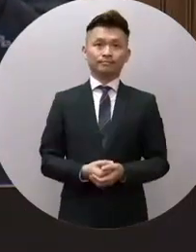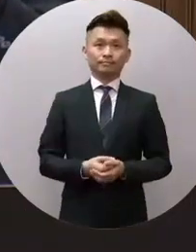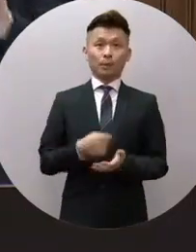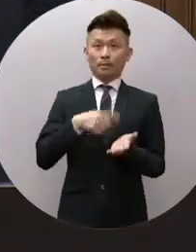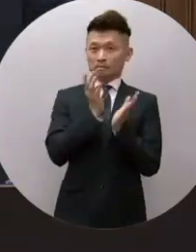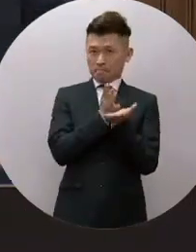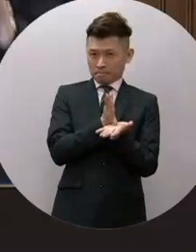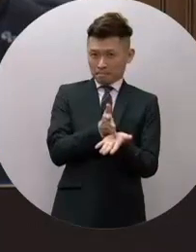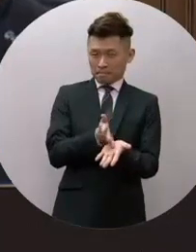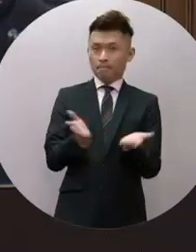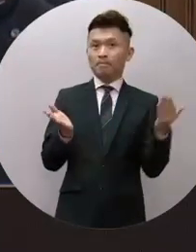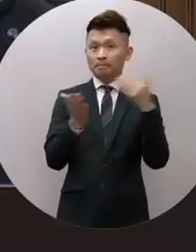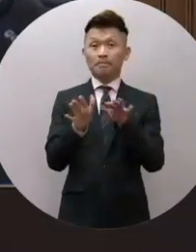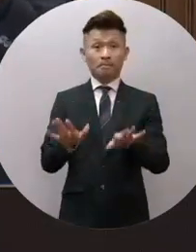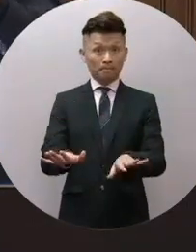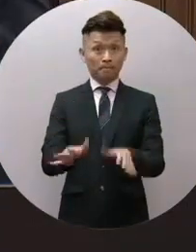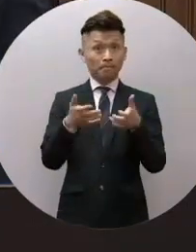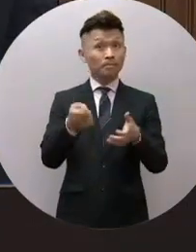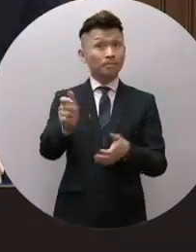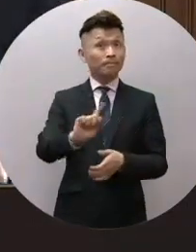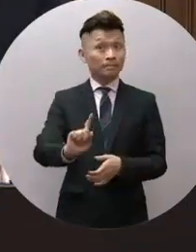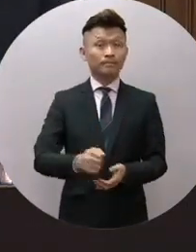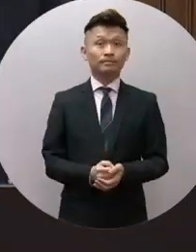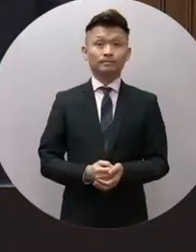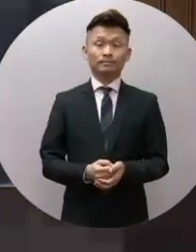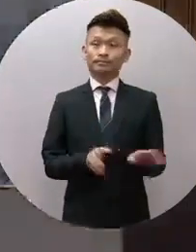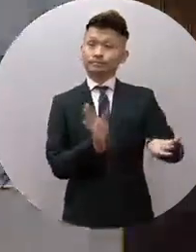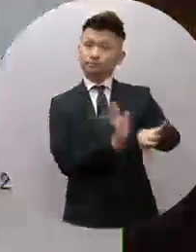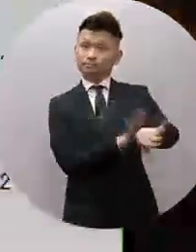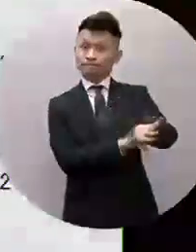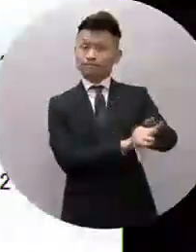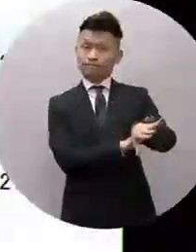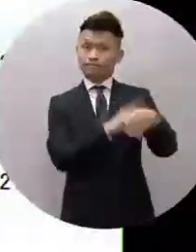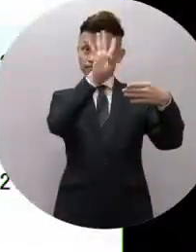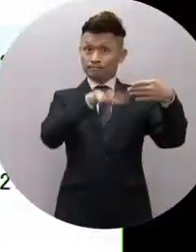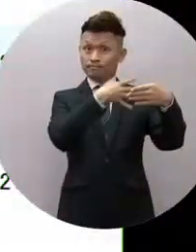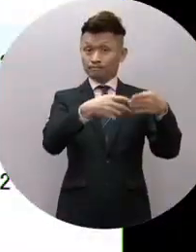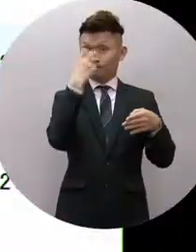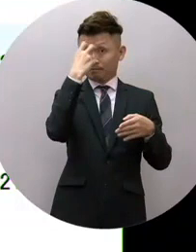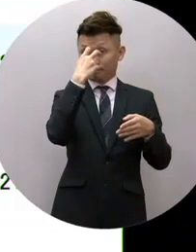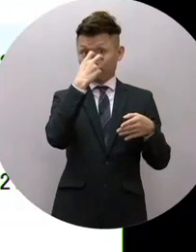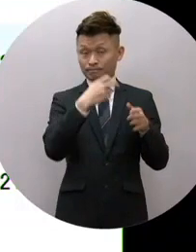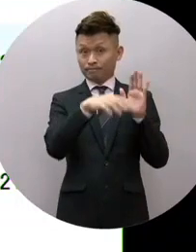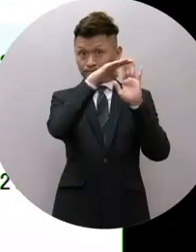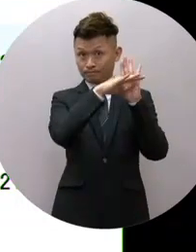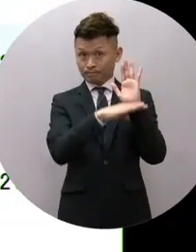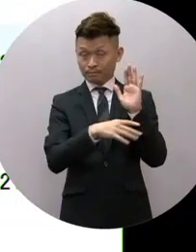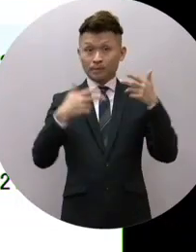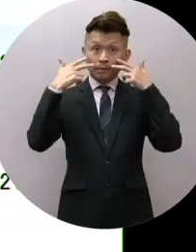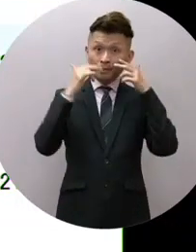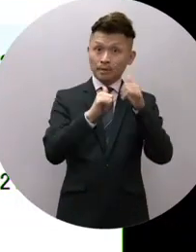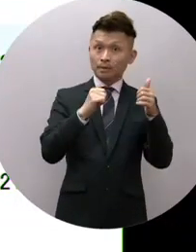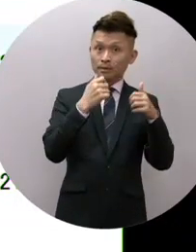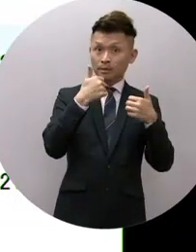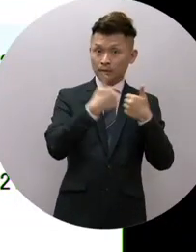长要说明的重点在这里，就是您看到左手边我们所有管理单位哈，代管单位，不管是原民会、